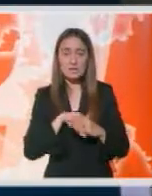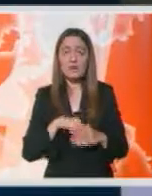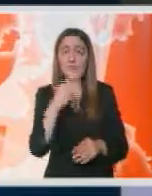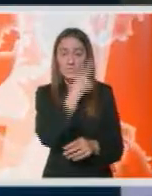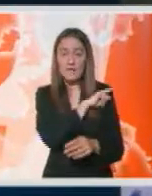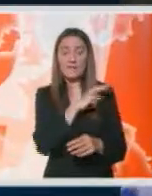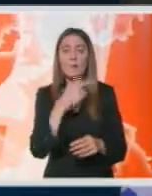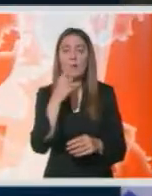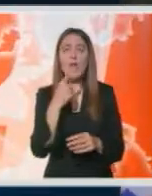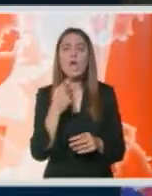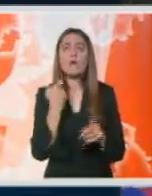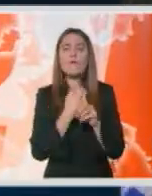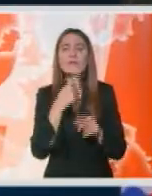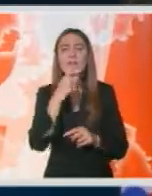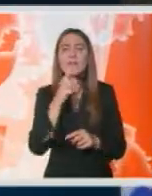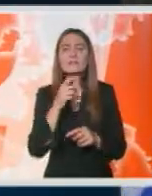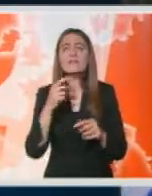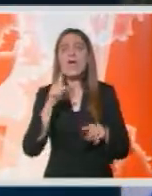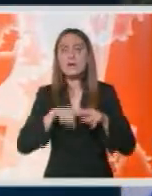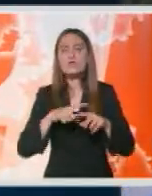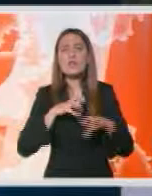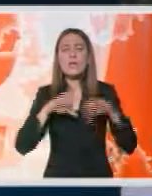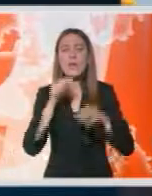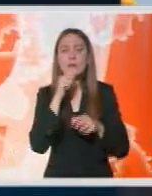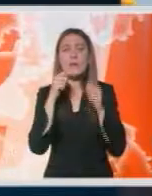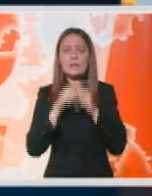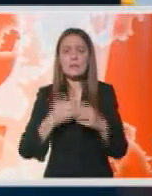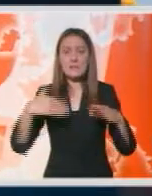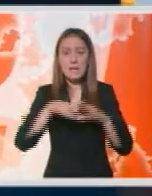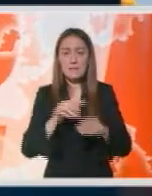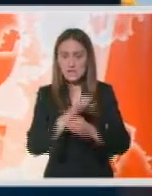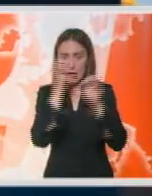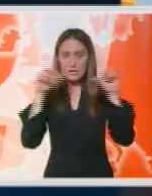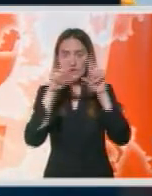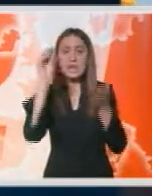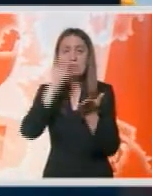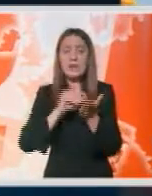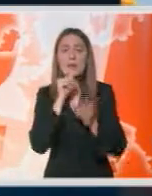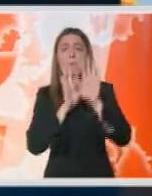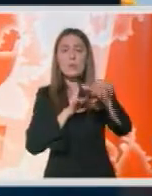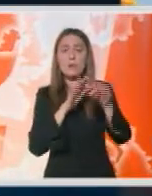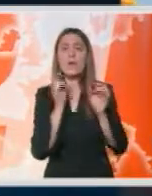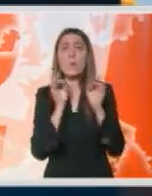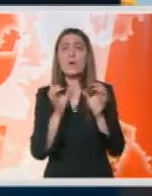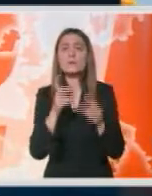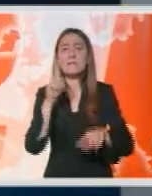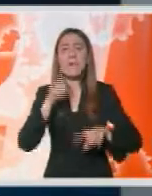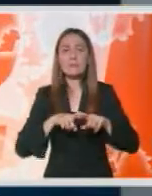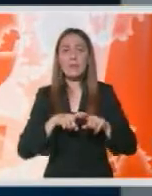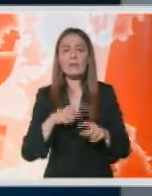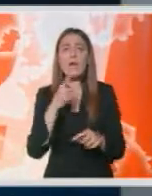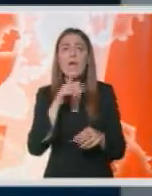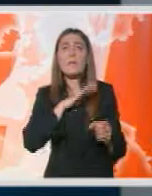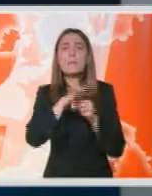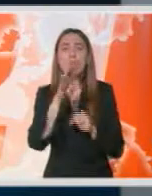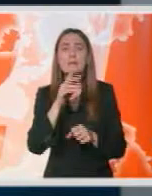Generalna konfederacija grčkih radnika i sindikat zaposlenih u javnom sektoru zakazali su i protest na ulicama Atine